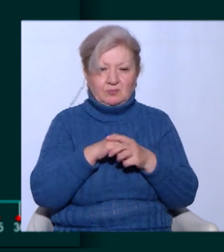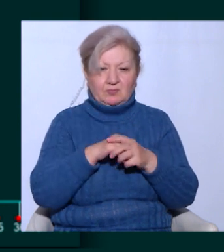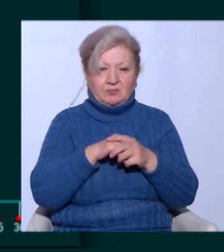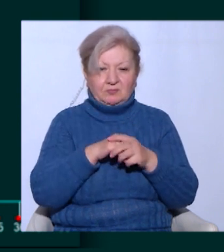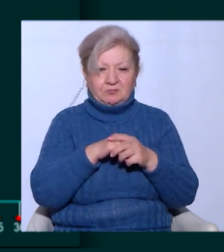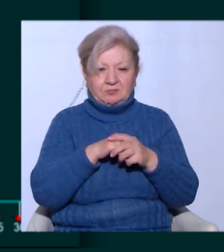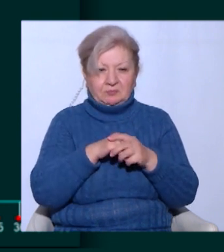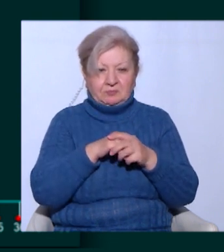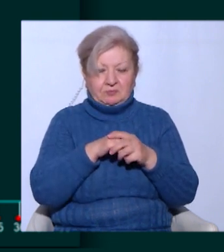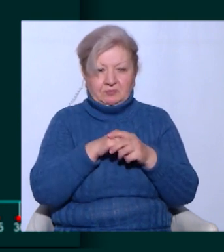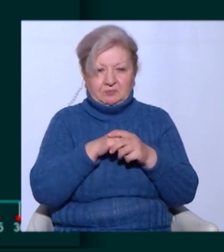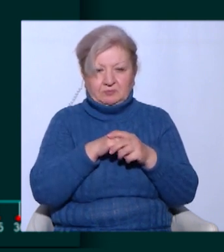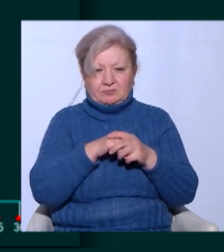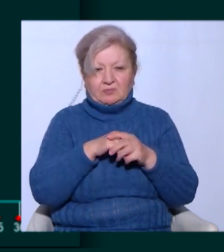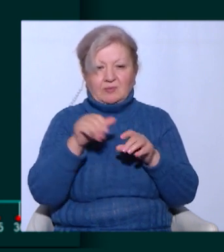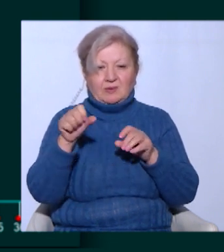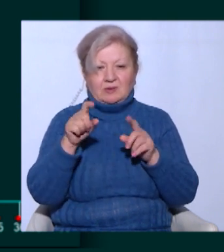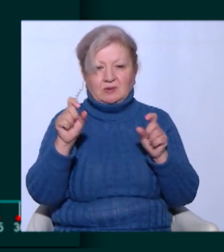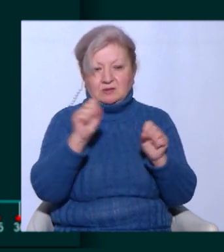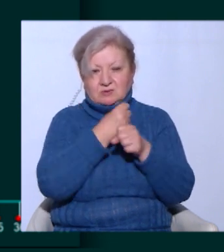მოძრაობის დროს.